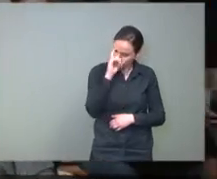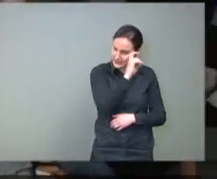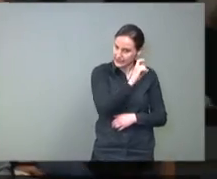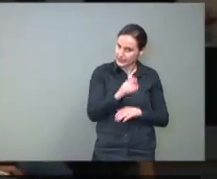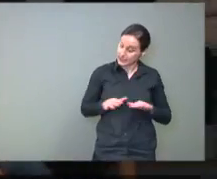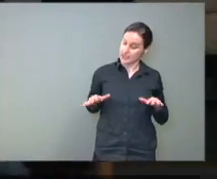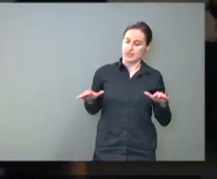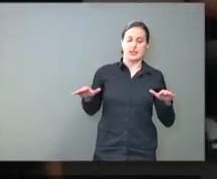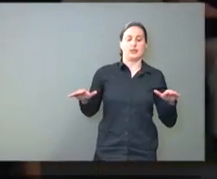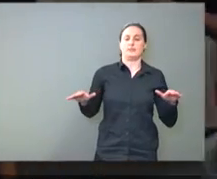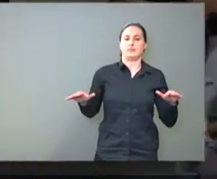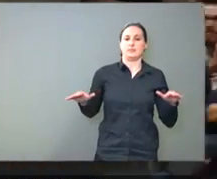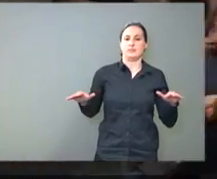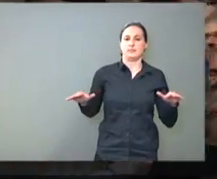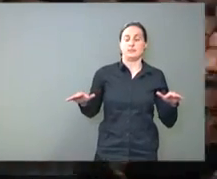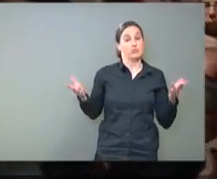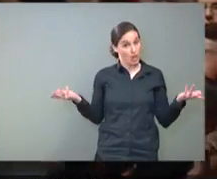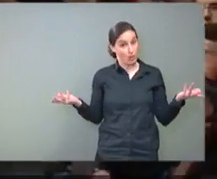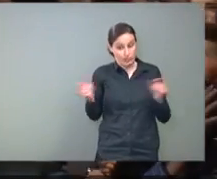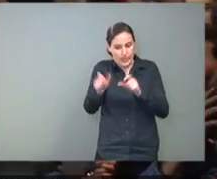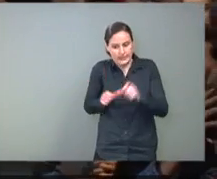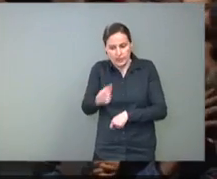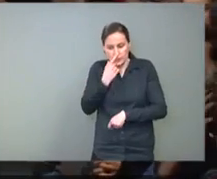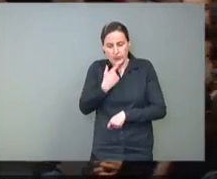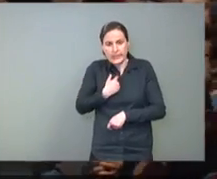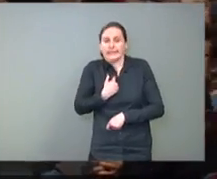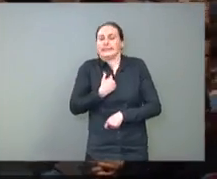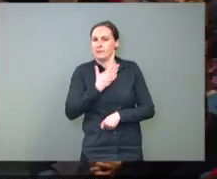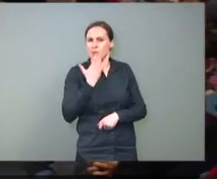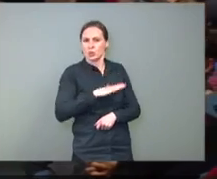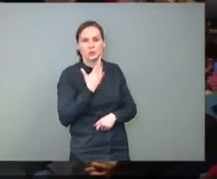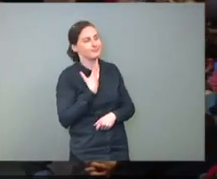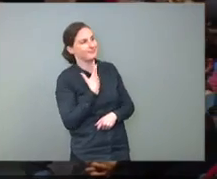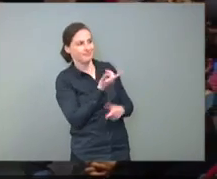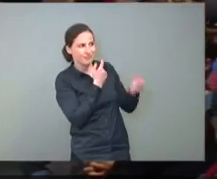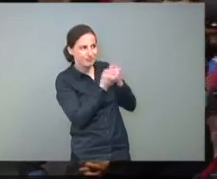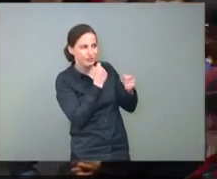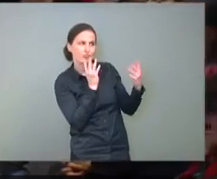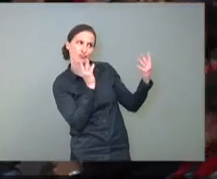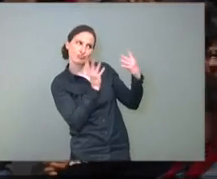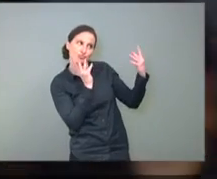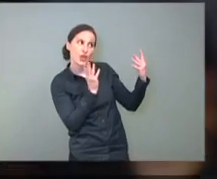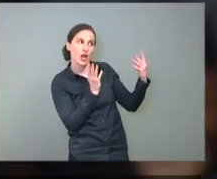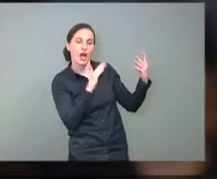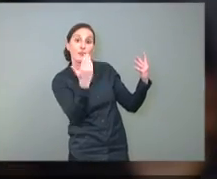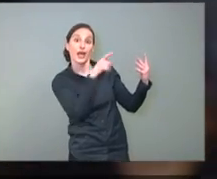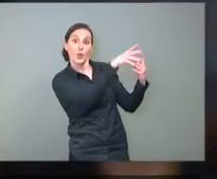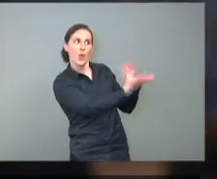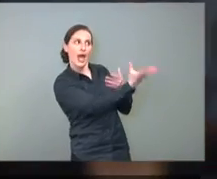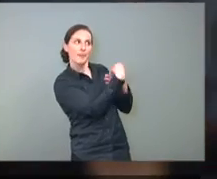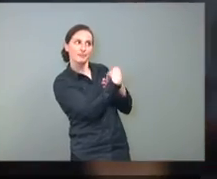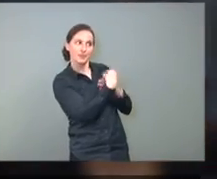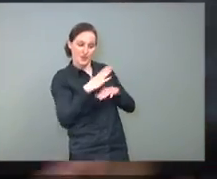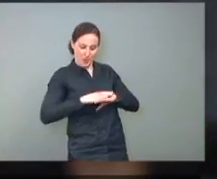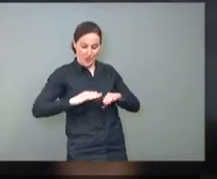Certains se sont dit, ben, il n'y a qu'à bien s'entendre avec eux, et ils finiront par venir chez nous, et on sera très contents. Et quand ils seront chez nous, et ben, ils y